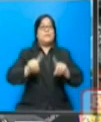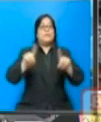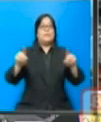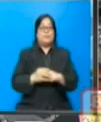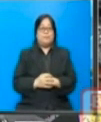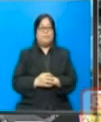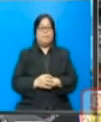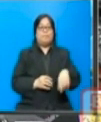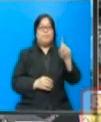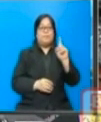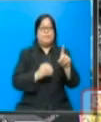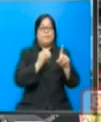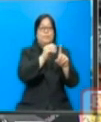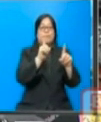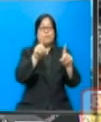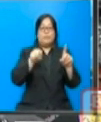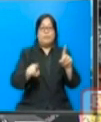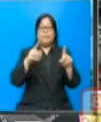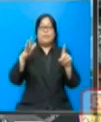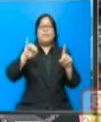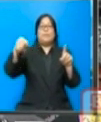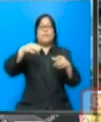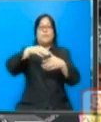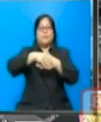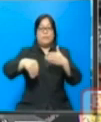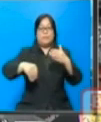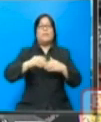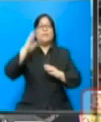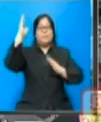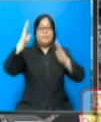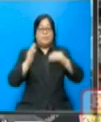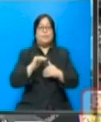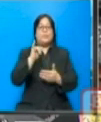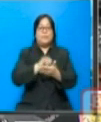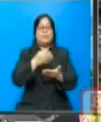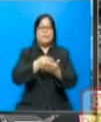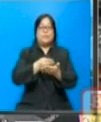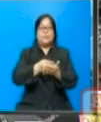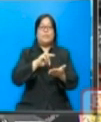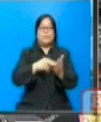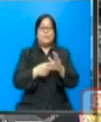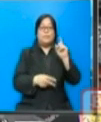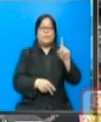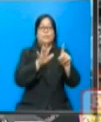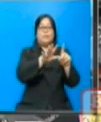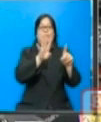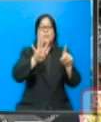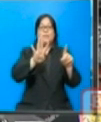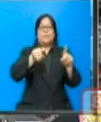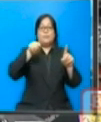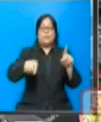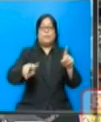berjumlah 101 40 15juta Ringgit Malaysia yaitu peruntukkan sebanyak 154